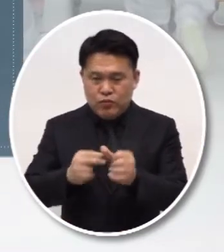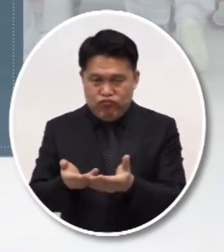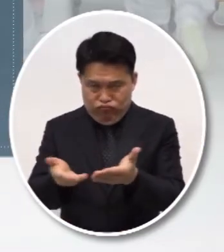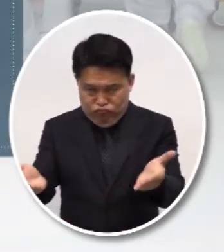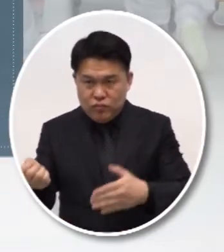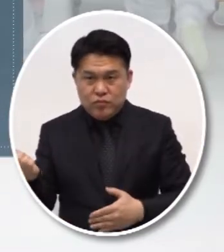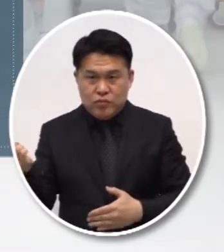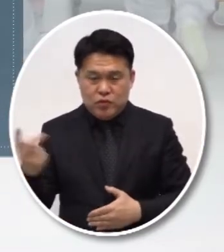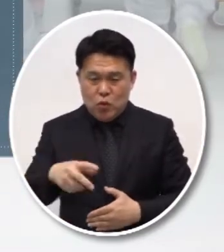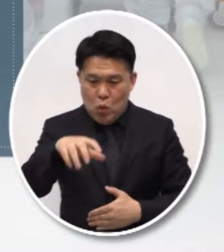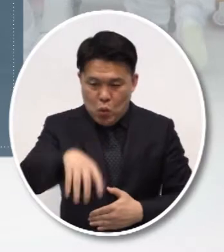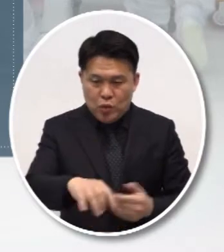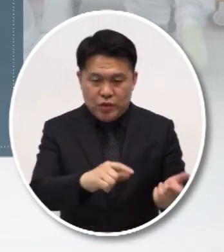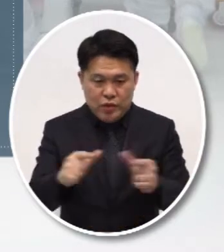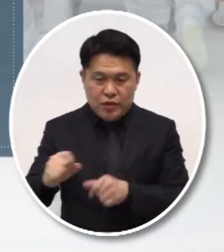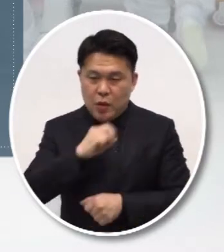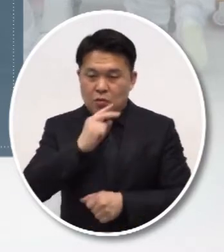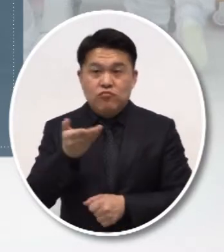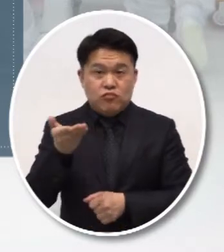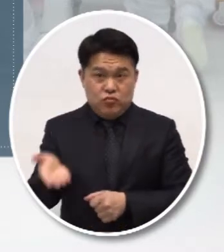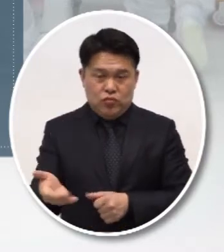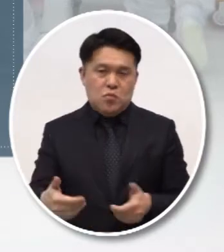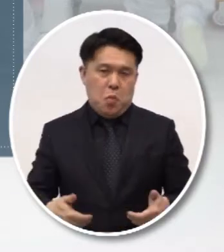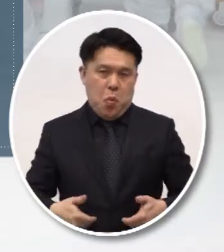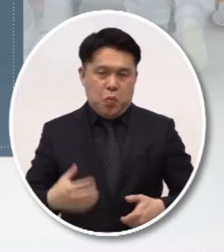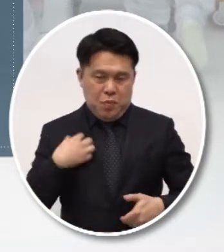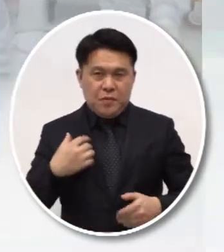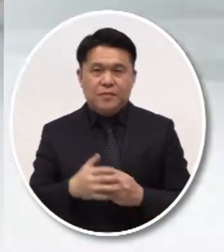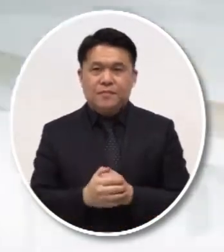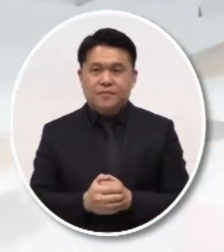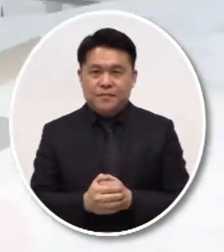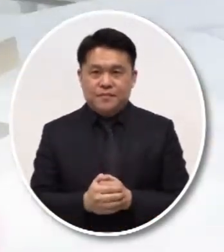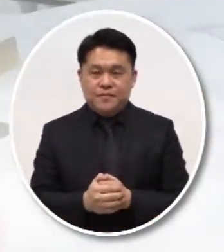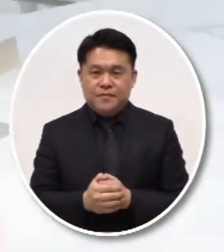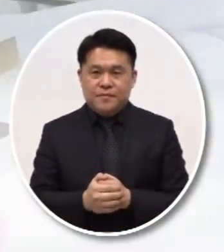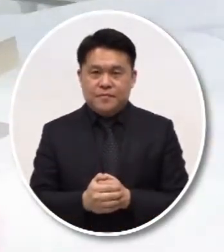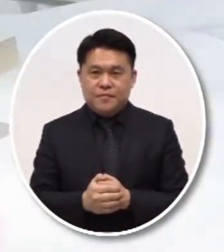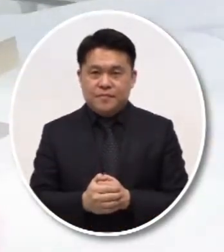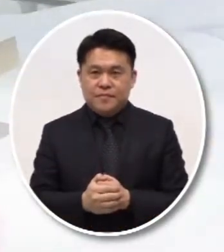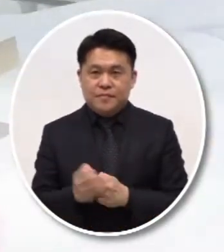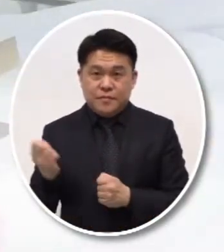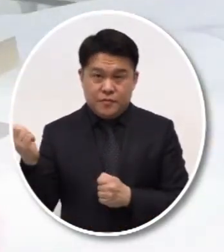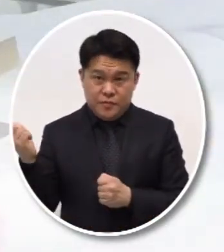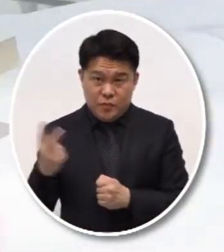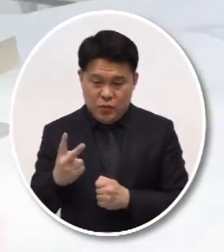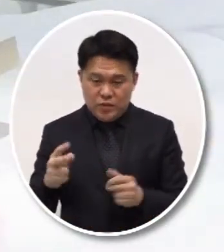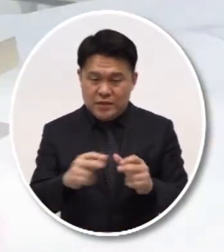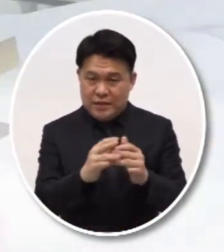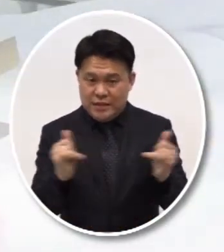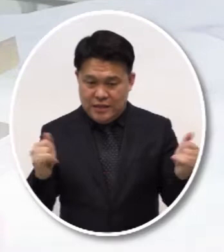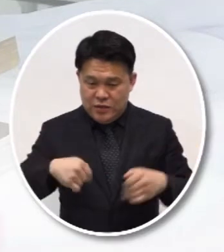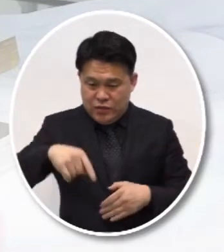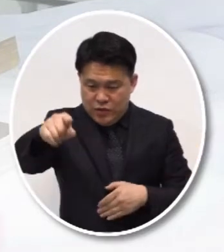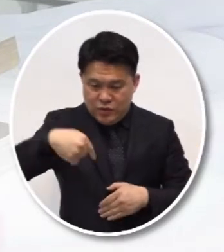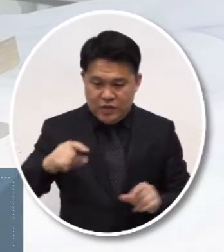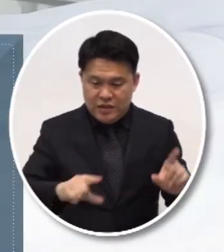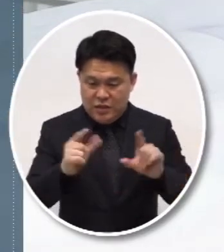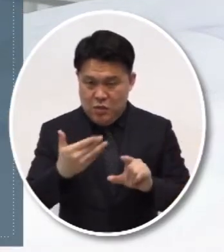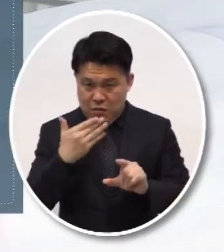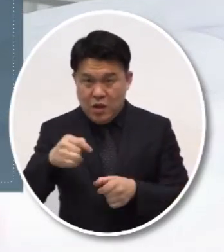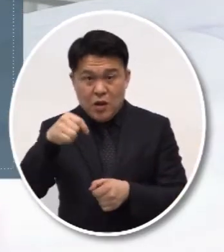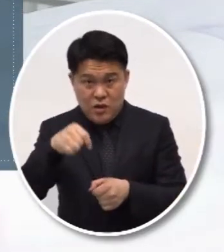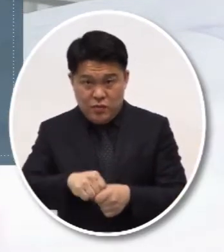제공, 장소 등 정당한 편의를 제공해야 합니다. 채용 후에도 장애인의 이동이나 생활이